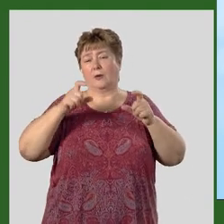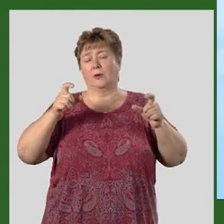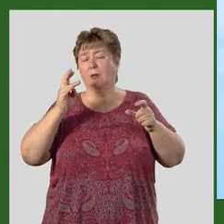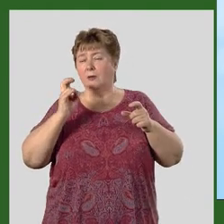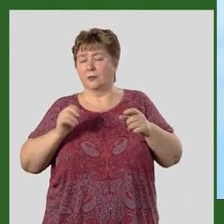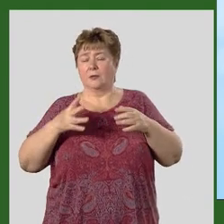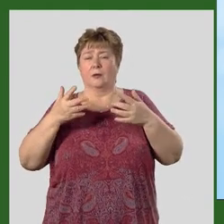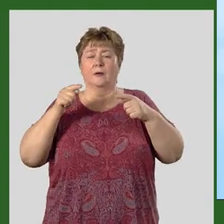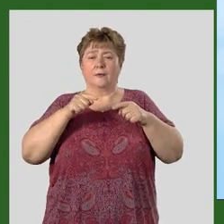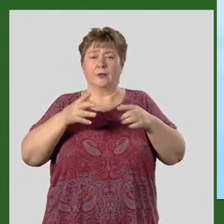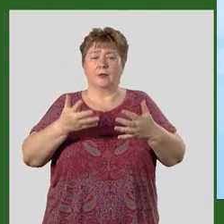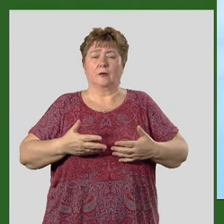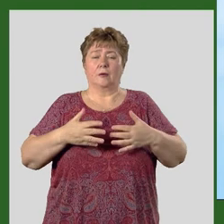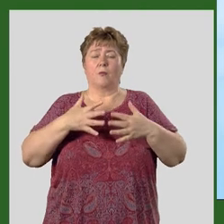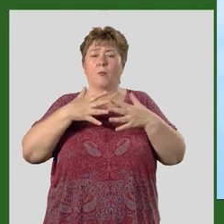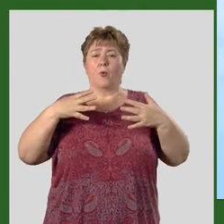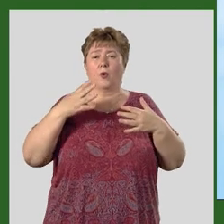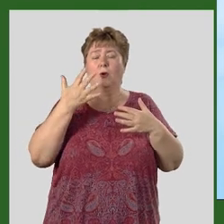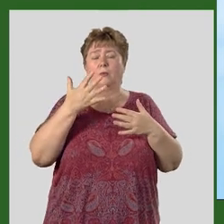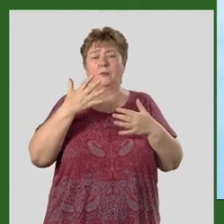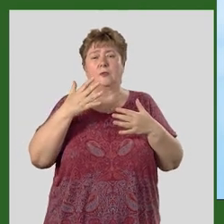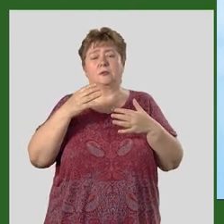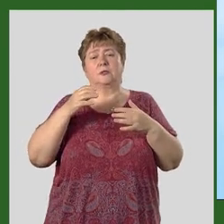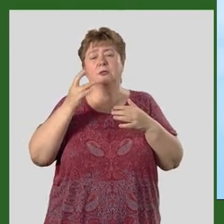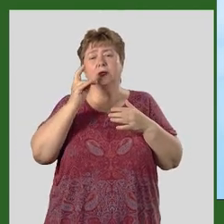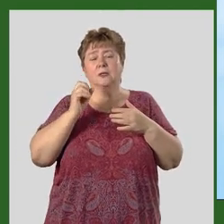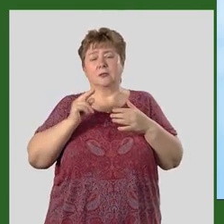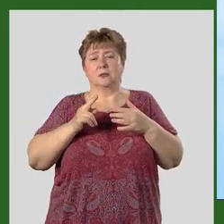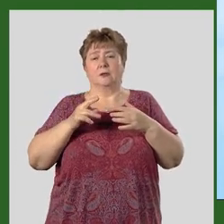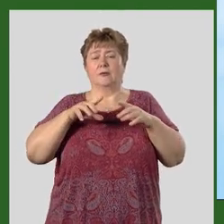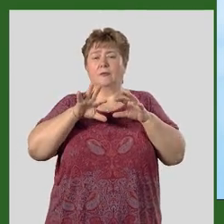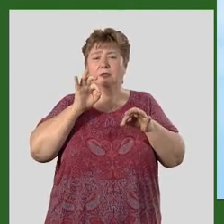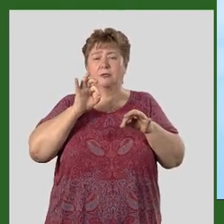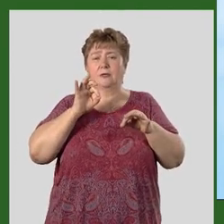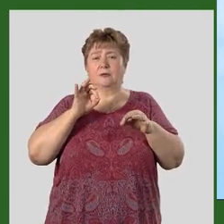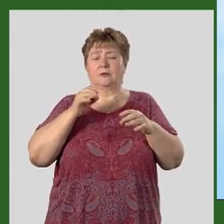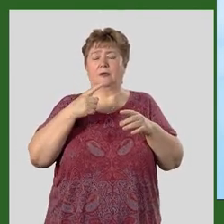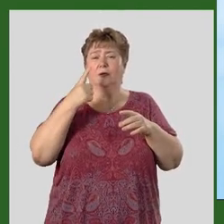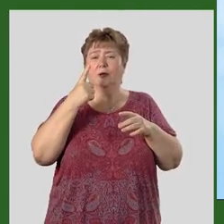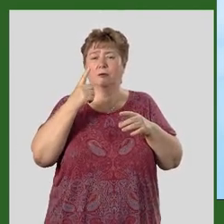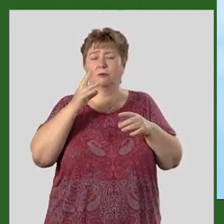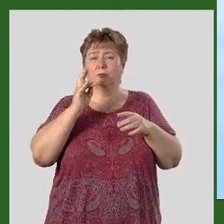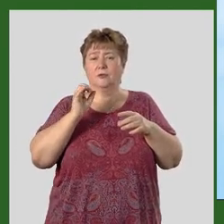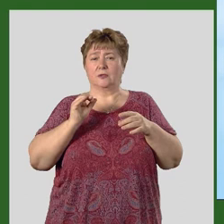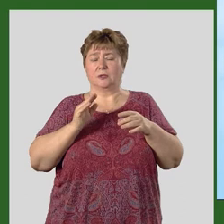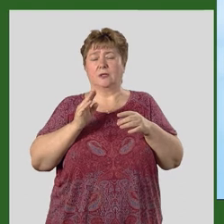если в ней проживают более 5 национальностей. Выделяют